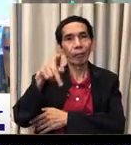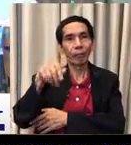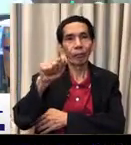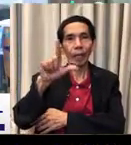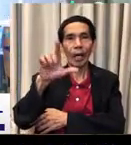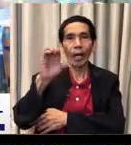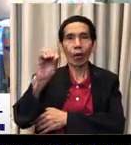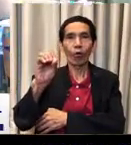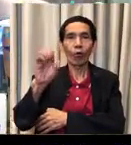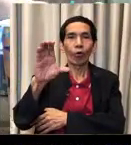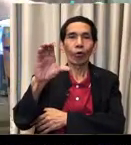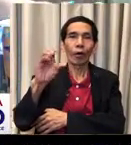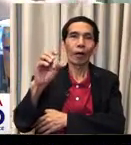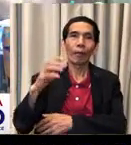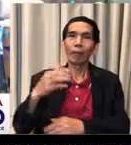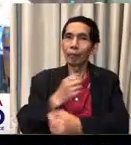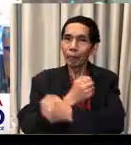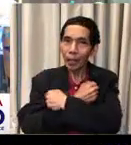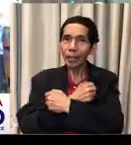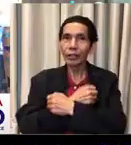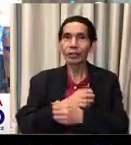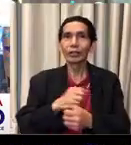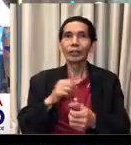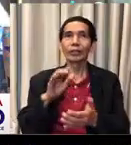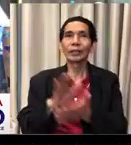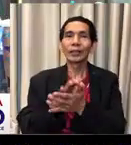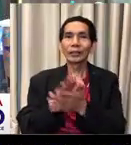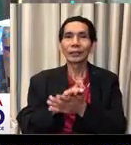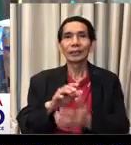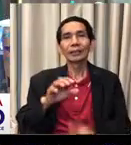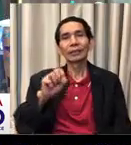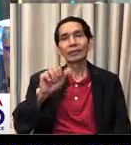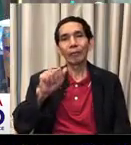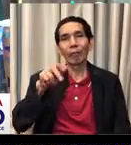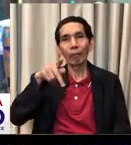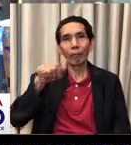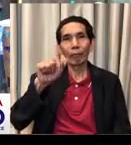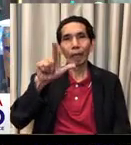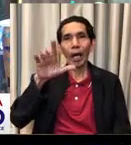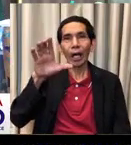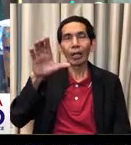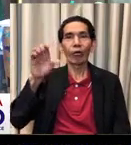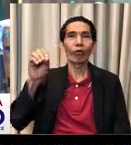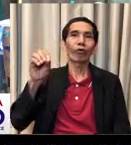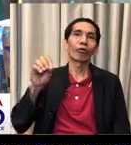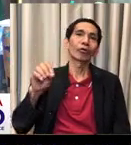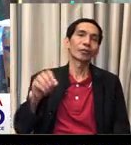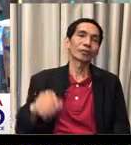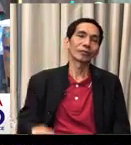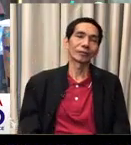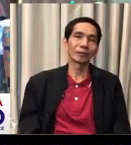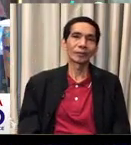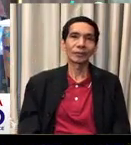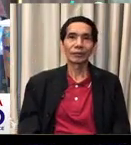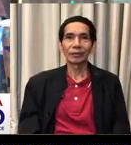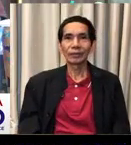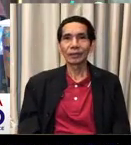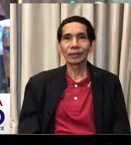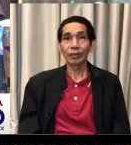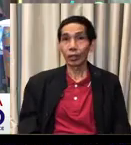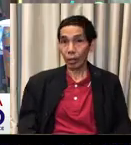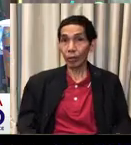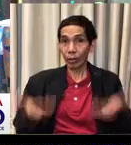Mukha yung mga taga Sampaloc, mahal lang ngayon yung ospital ng Sampaloc. Dati, they really hated it. Keep it